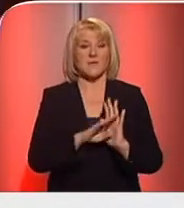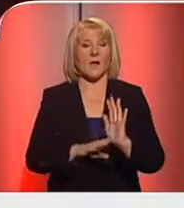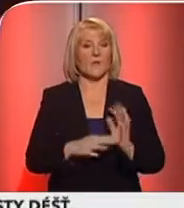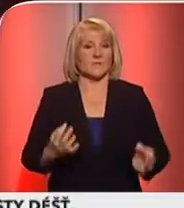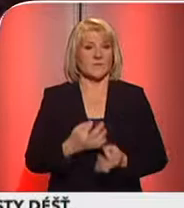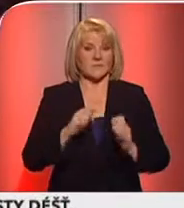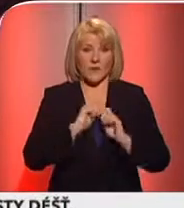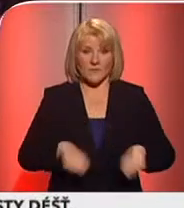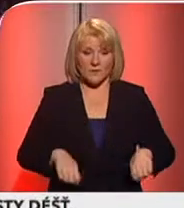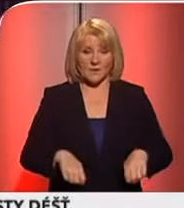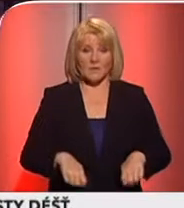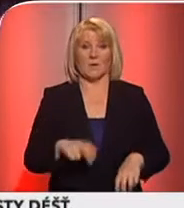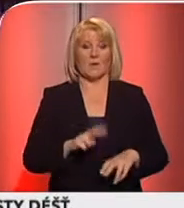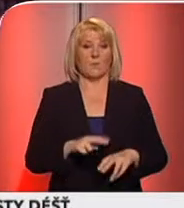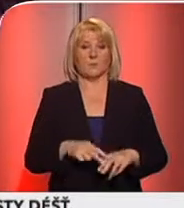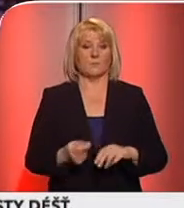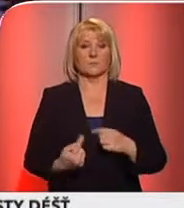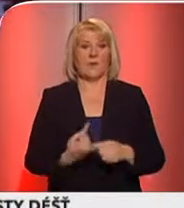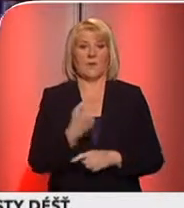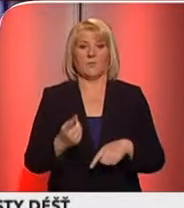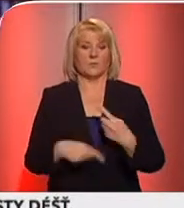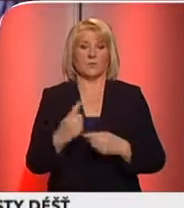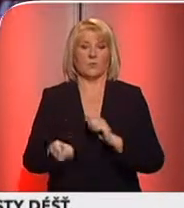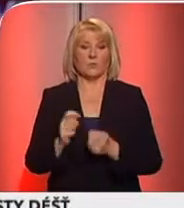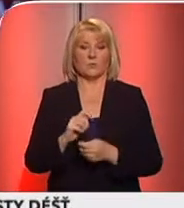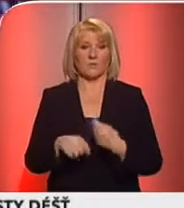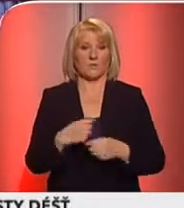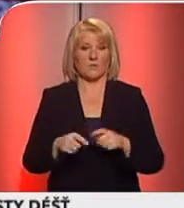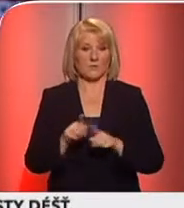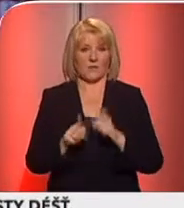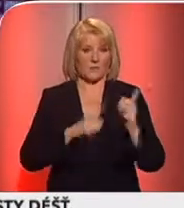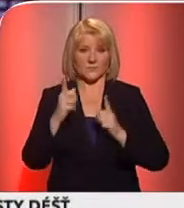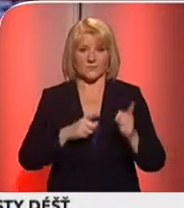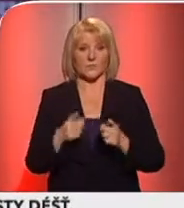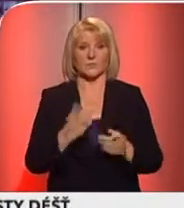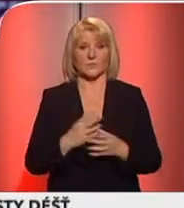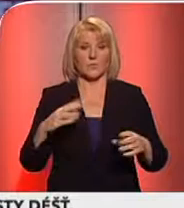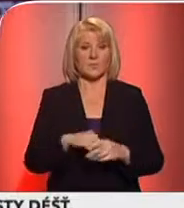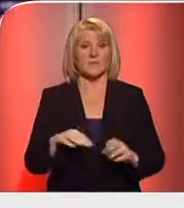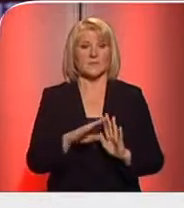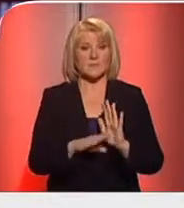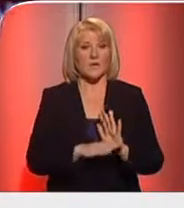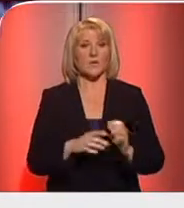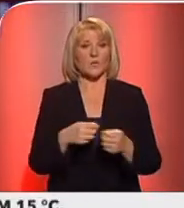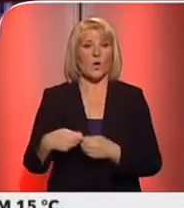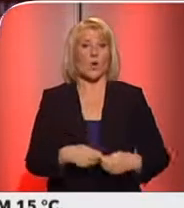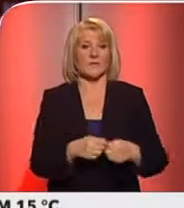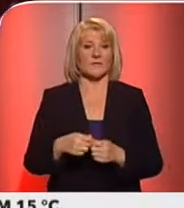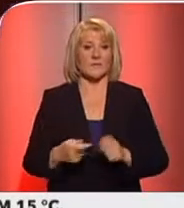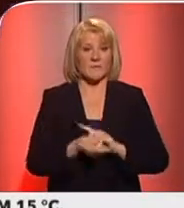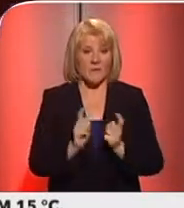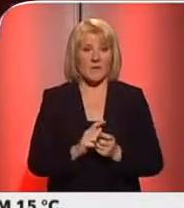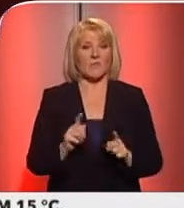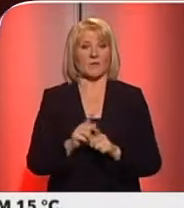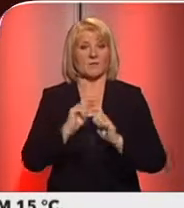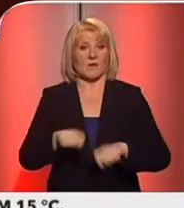stávce. A najednou se z toho objevila taková patlanina s odpuštěním, která směšuje zákon o kolektivním vyjednávání a stávku v něm.